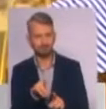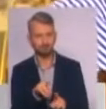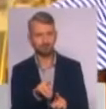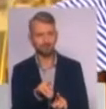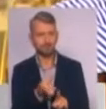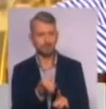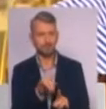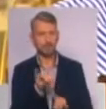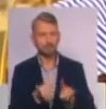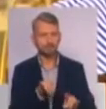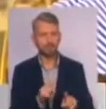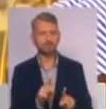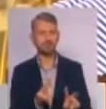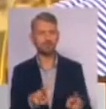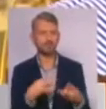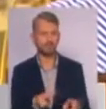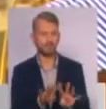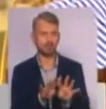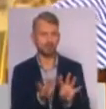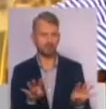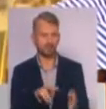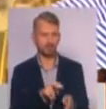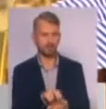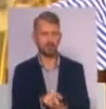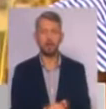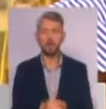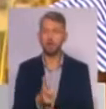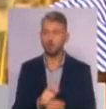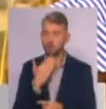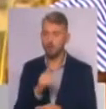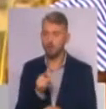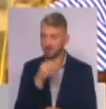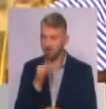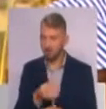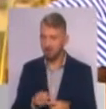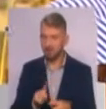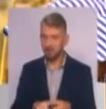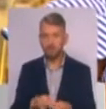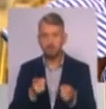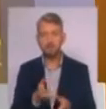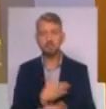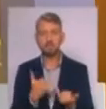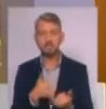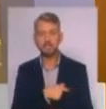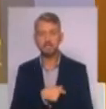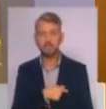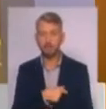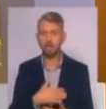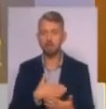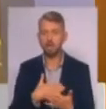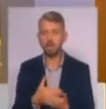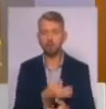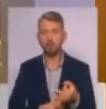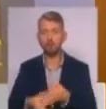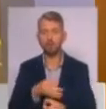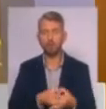переконаю, що не потрібно йти на лінійки. Так, от дуже дякую, що ви зазначили цей нюанс, тому що насправді ми зараз з депутатами активно